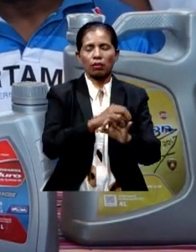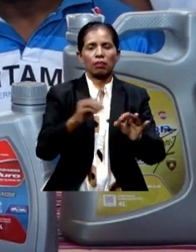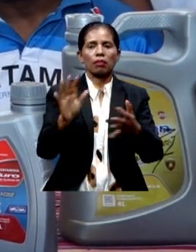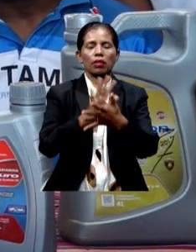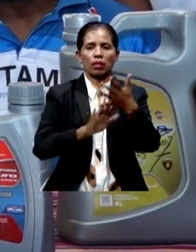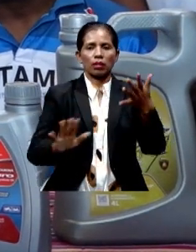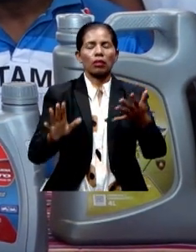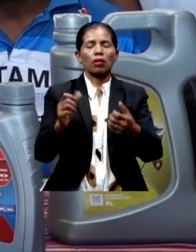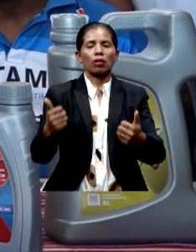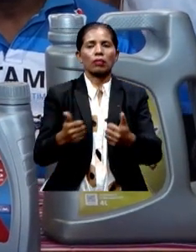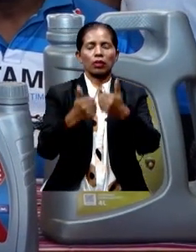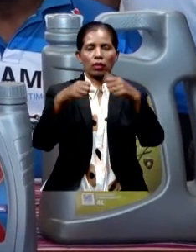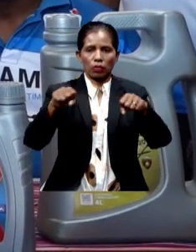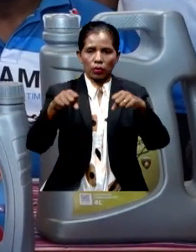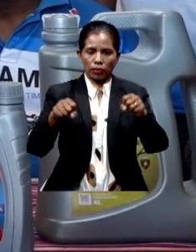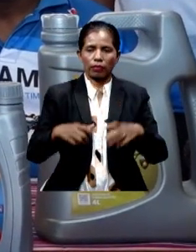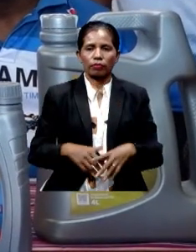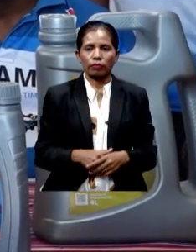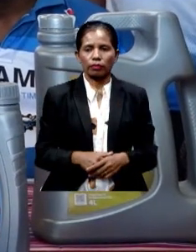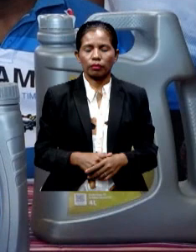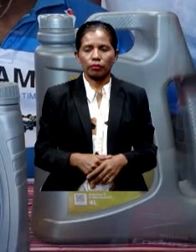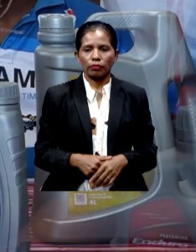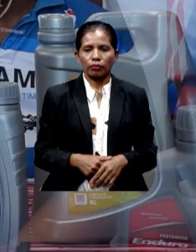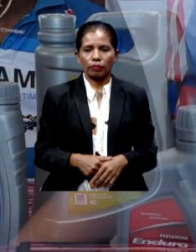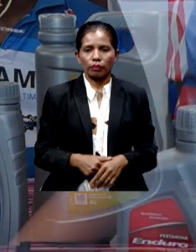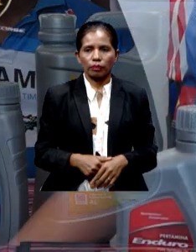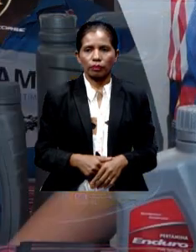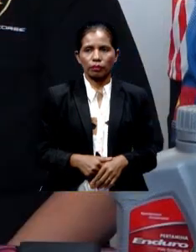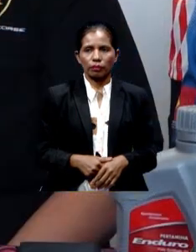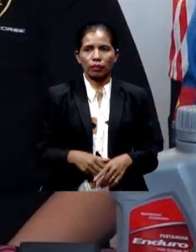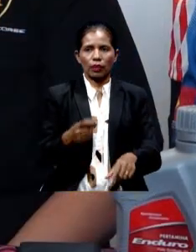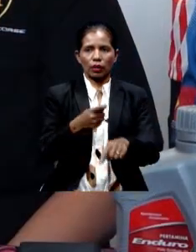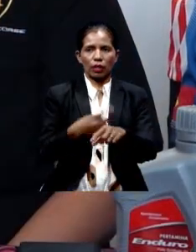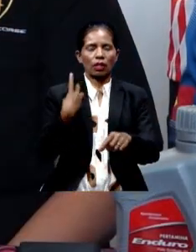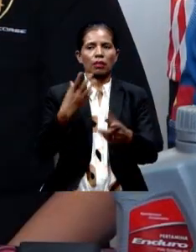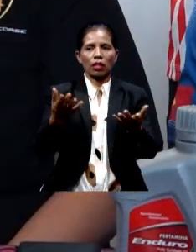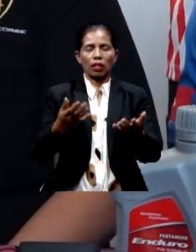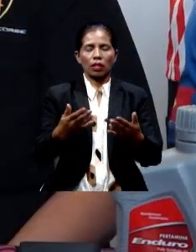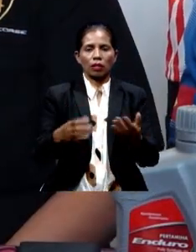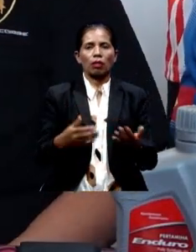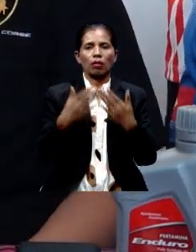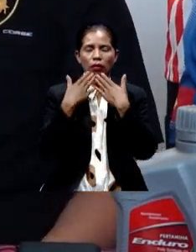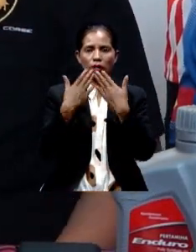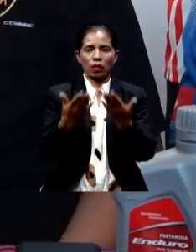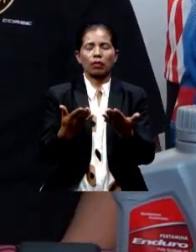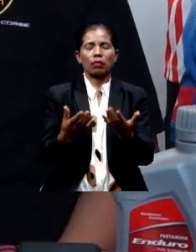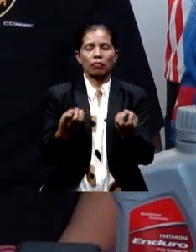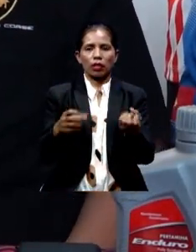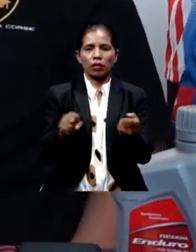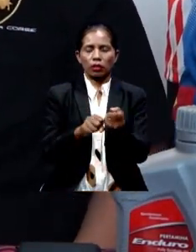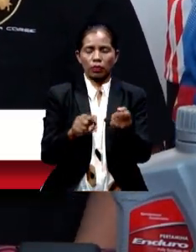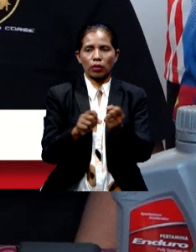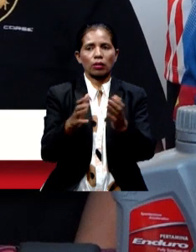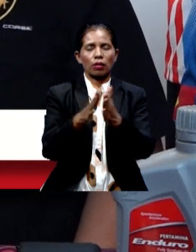ka competição halai motor ne. A mesmo tempo a me agradece ba sponsor bot anesan sponsor